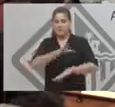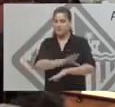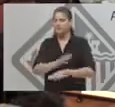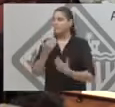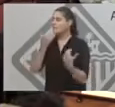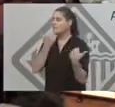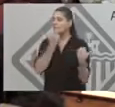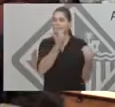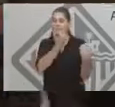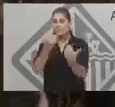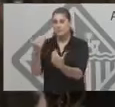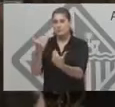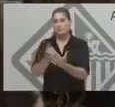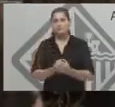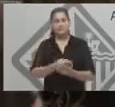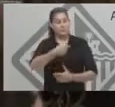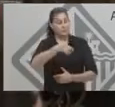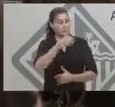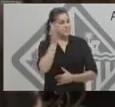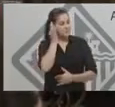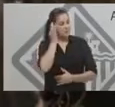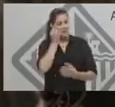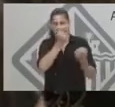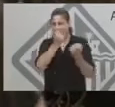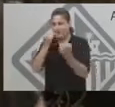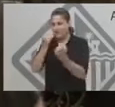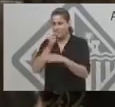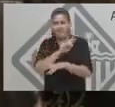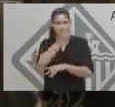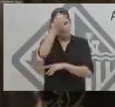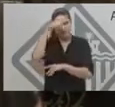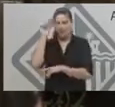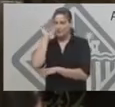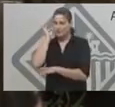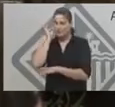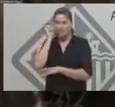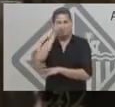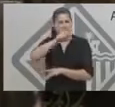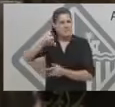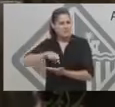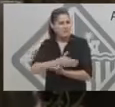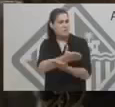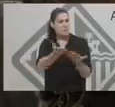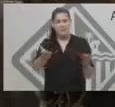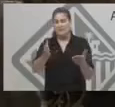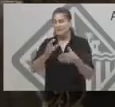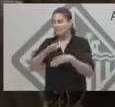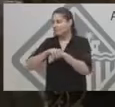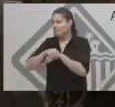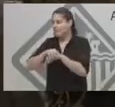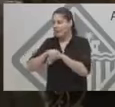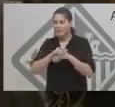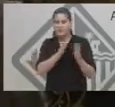Moltíssimes gràcies, presidenta, autoritats, regidors i regidores, ciutadans, amics i companys de